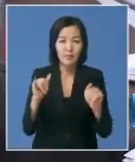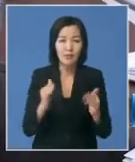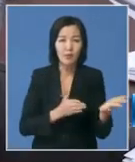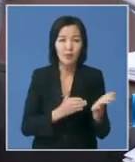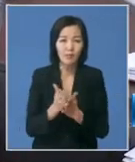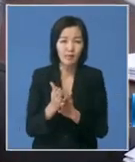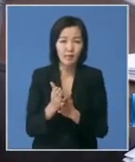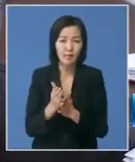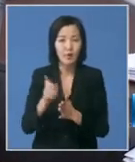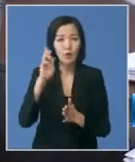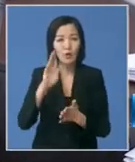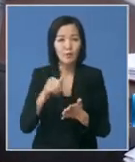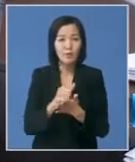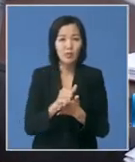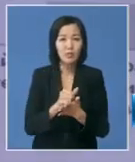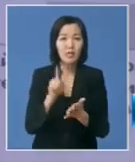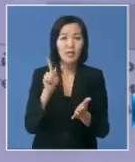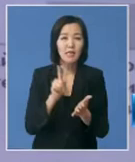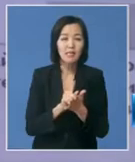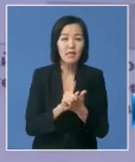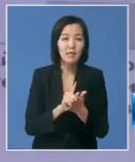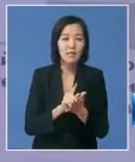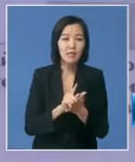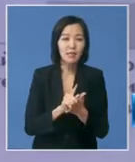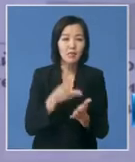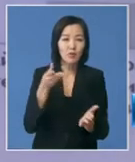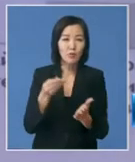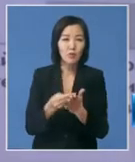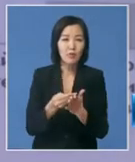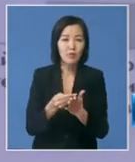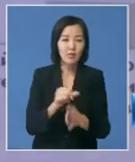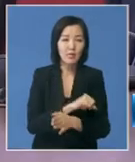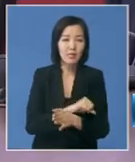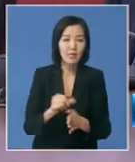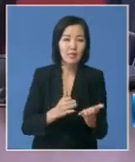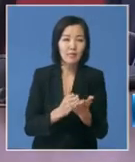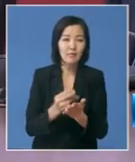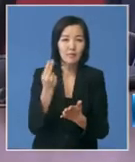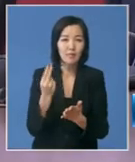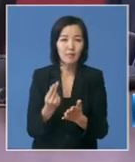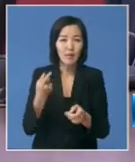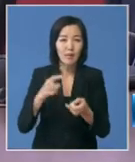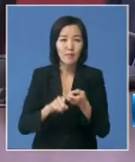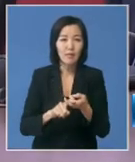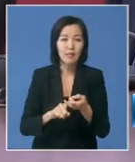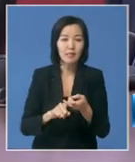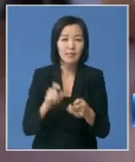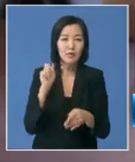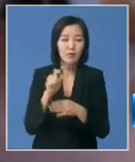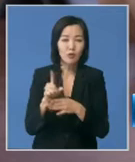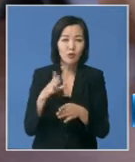дамуға бағытталған. Үкімет басшысы салық және кеден қызметін цифрландыруға байланысты бірқатар міндеттер